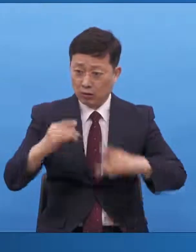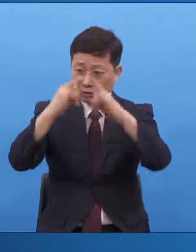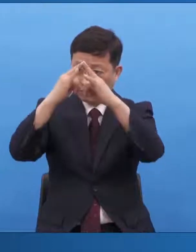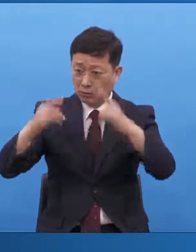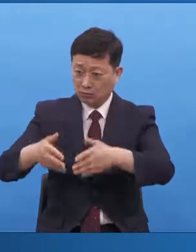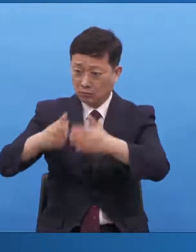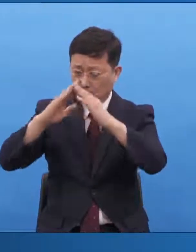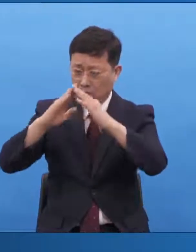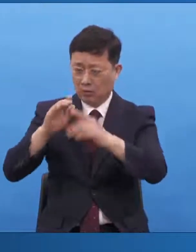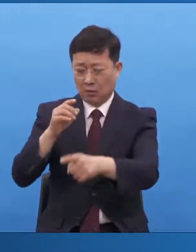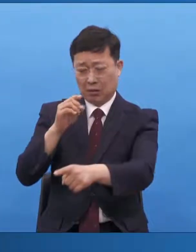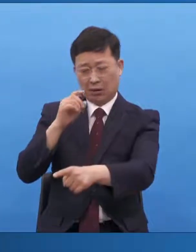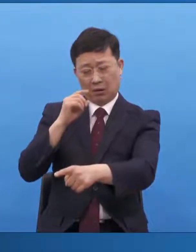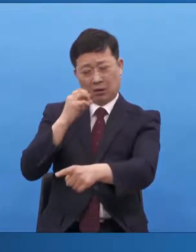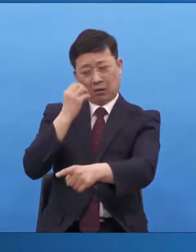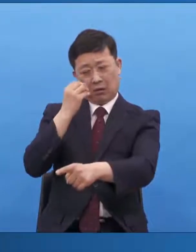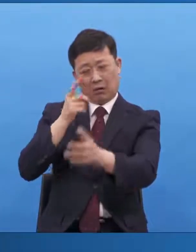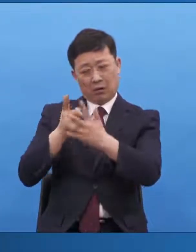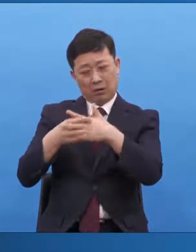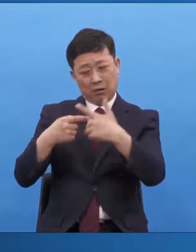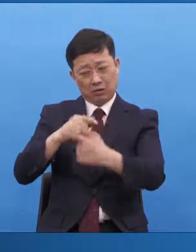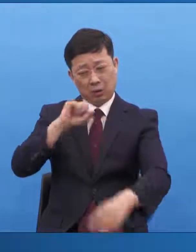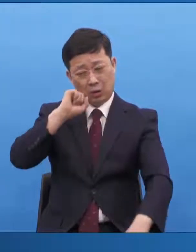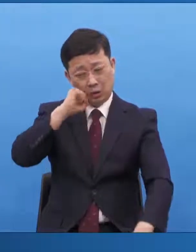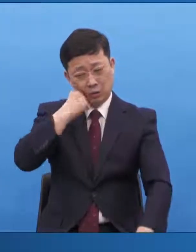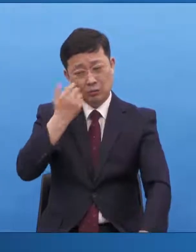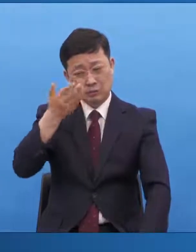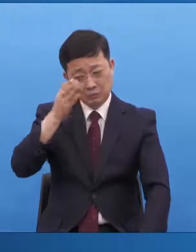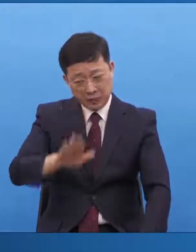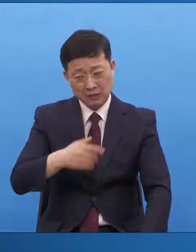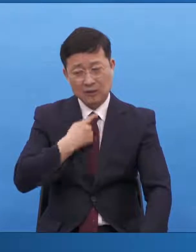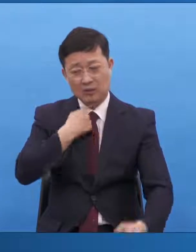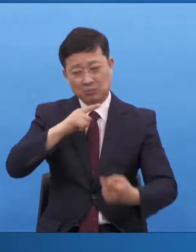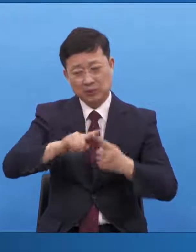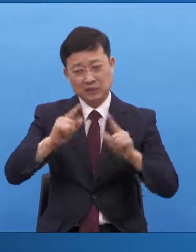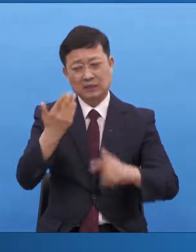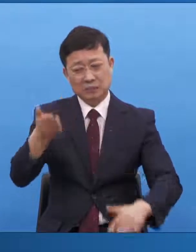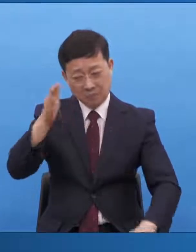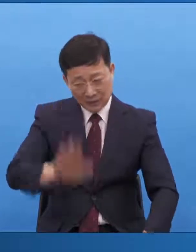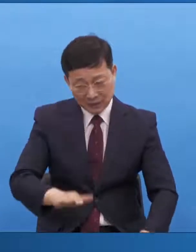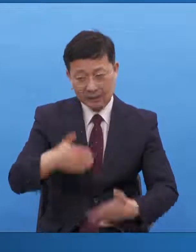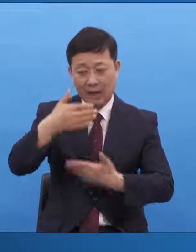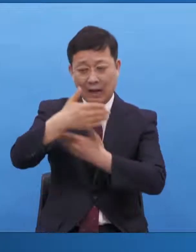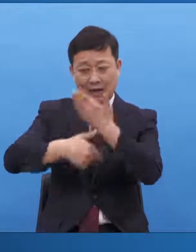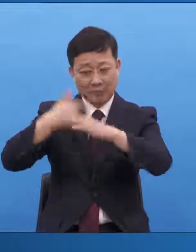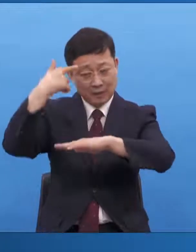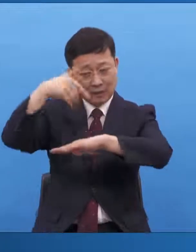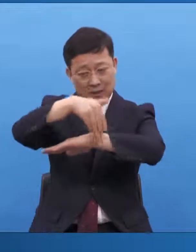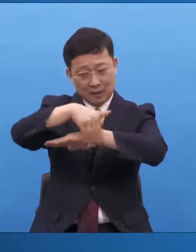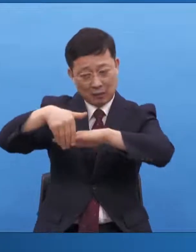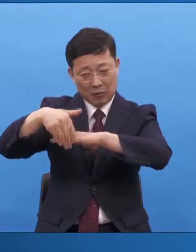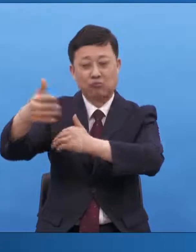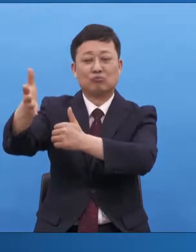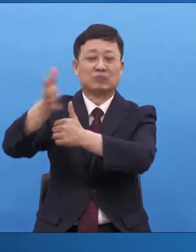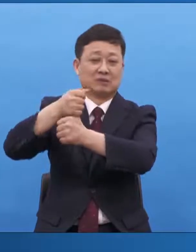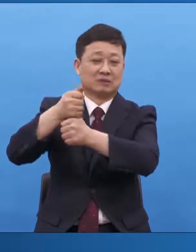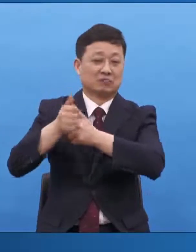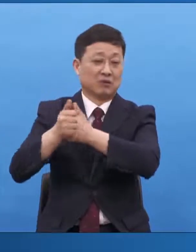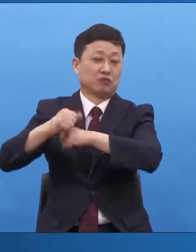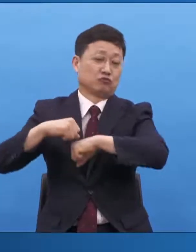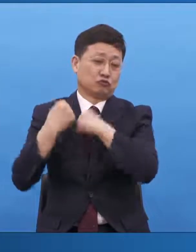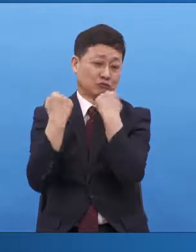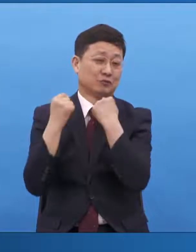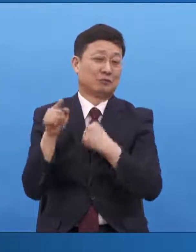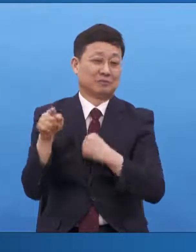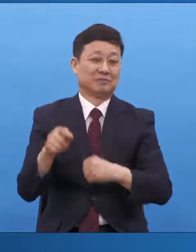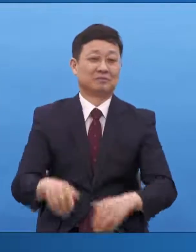sense? 잘 보세요. Look carefully. 내하고 맞는 게 좋다. There isn't any that matches. 그것도 창세기 3장이라. That too is Genesis chapter